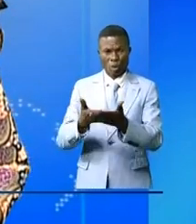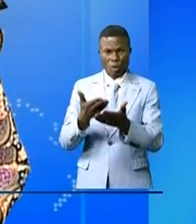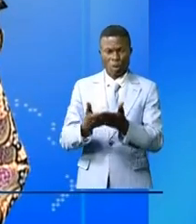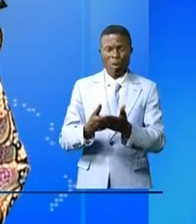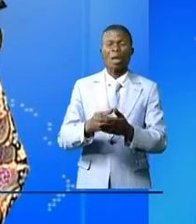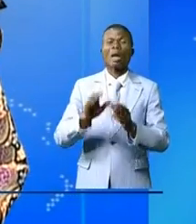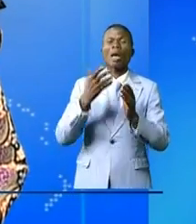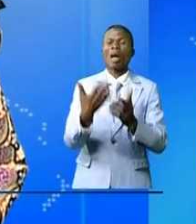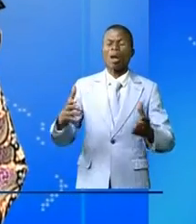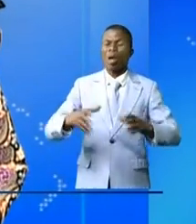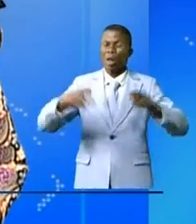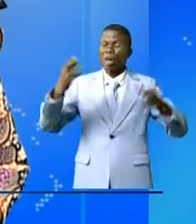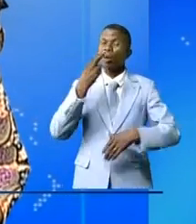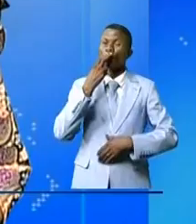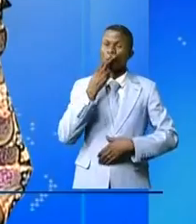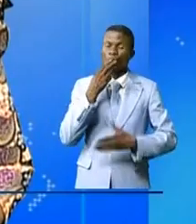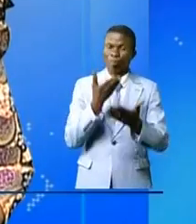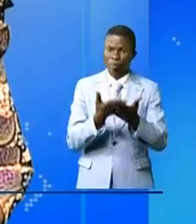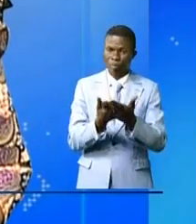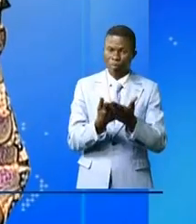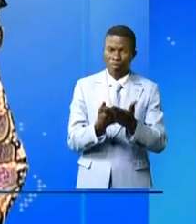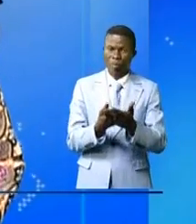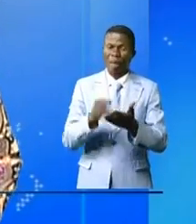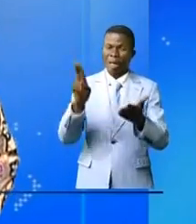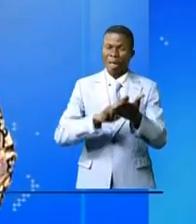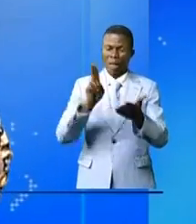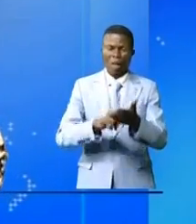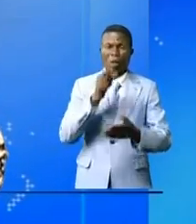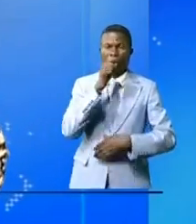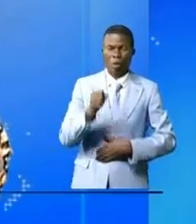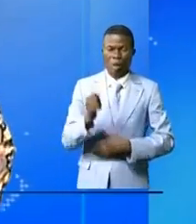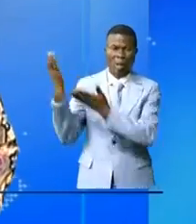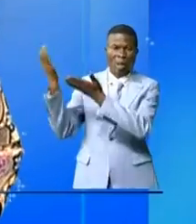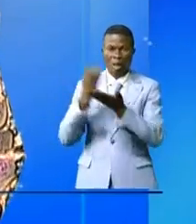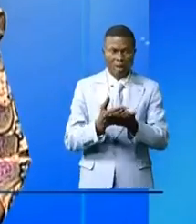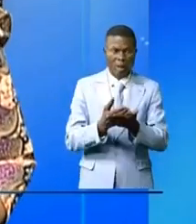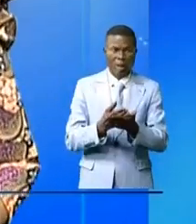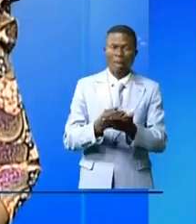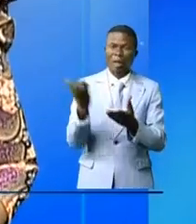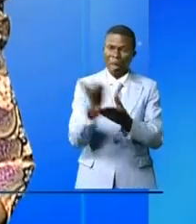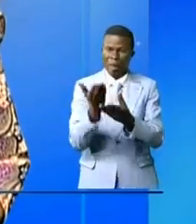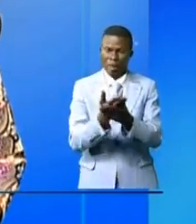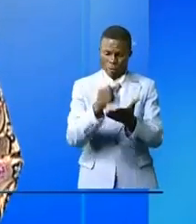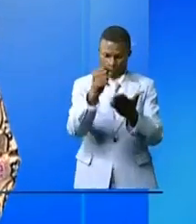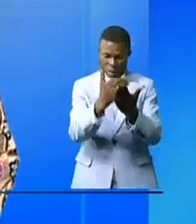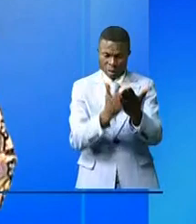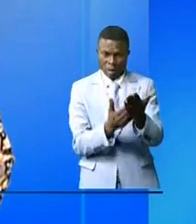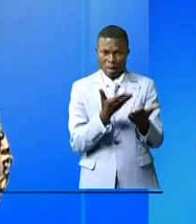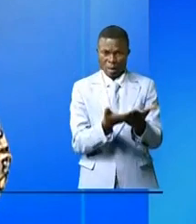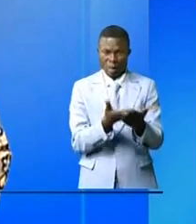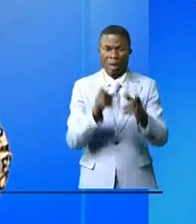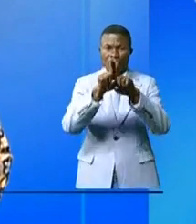quantités des cigarettes avec anciennes vignettes effectivement importées et les références des déclarations souscrites ainsi